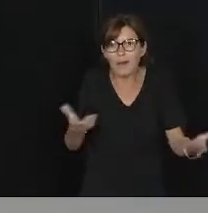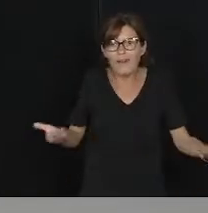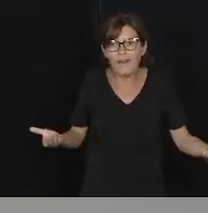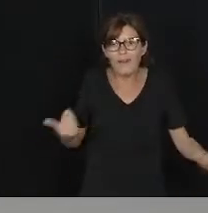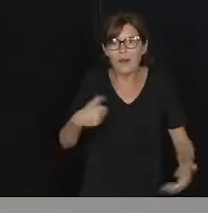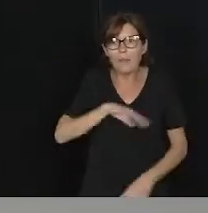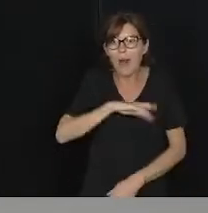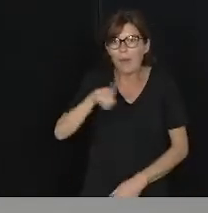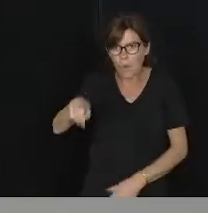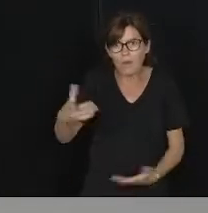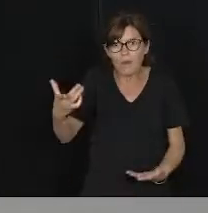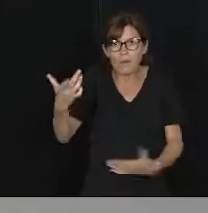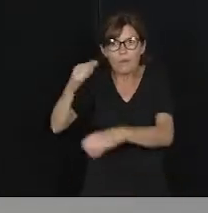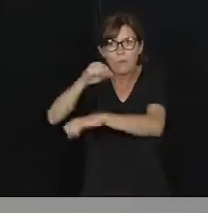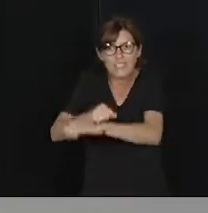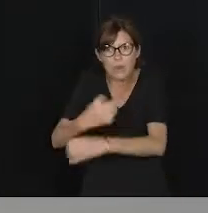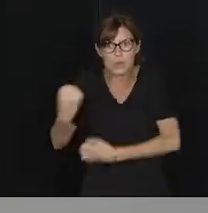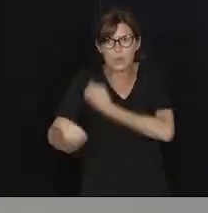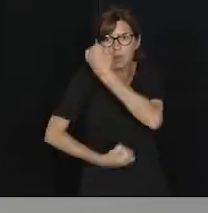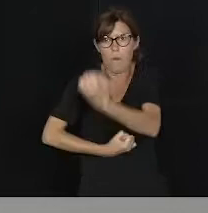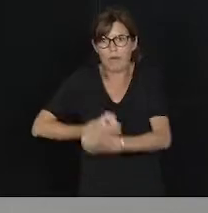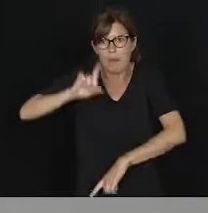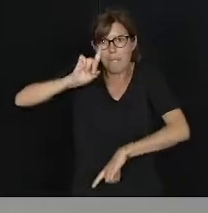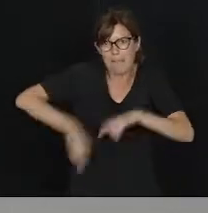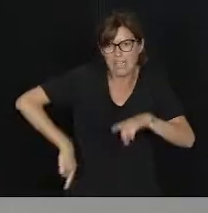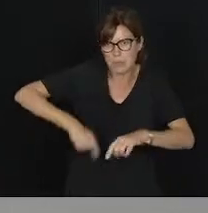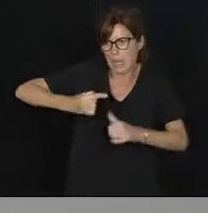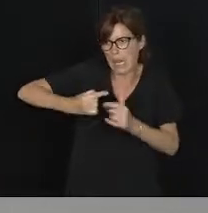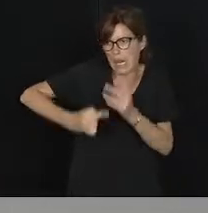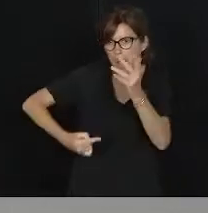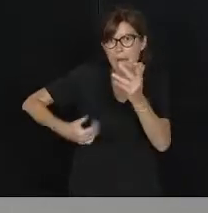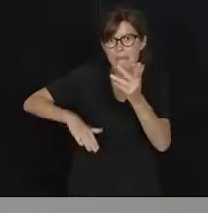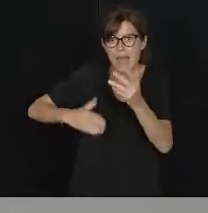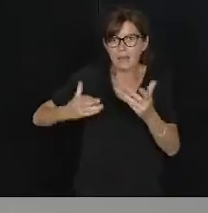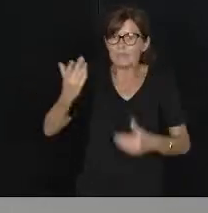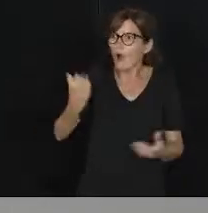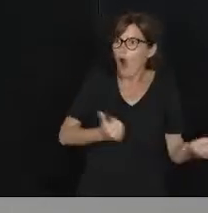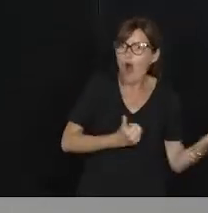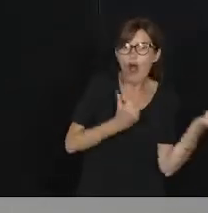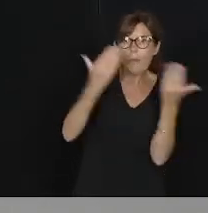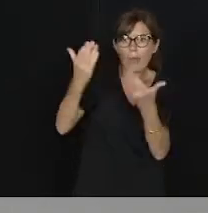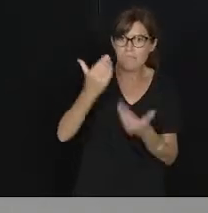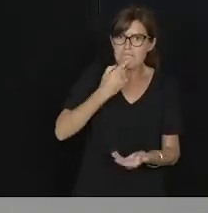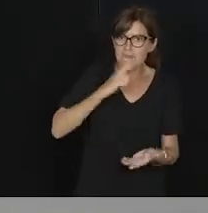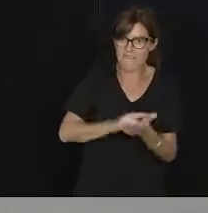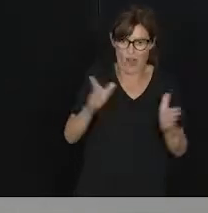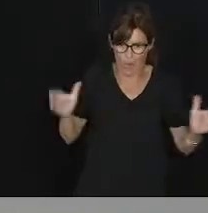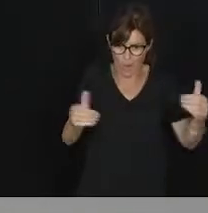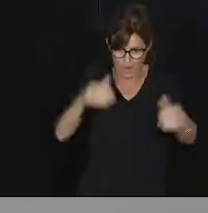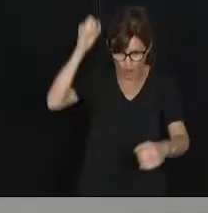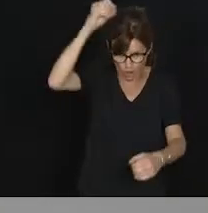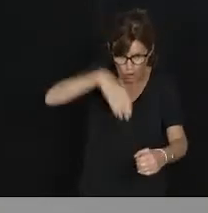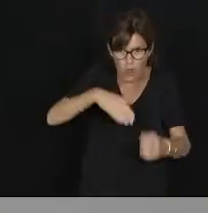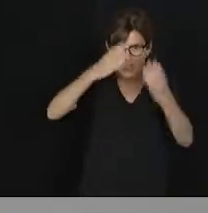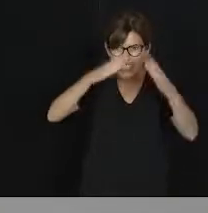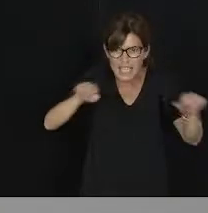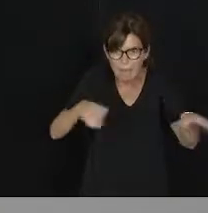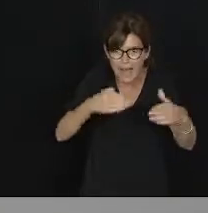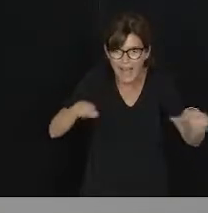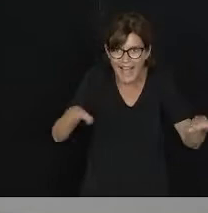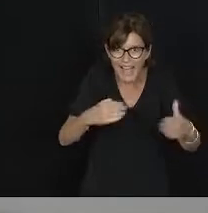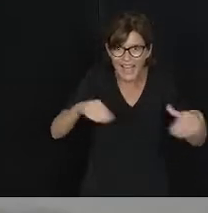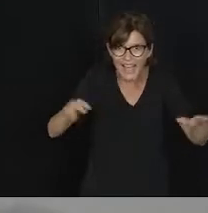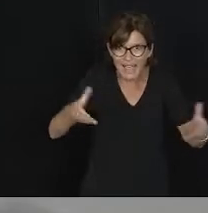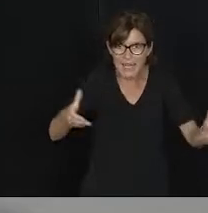guerre qui certainement souffre de privation. Mais la femme a pris soin de façon extrêmement minutieuse